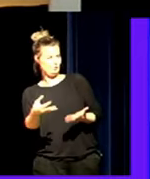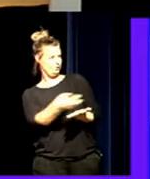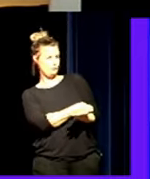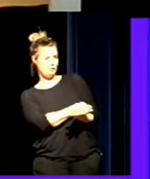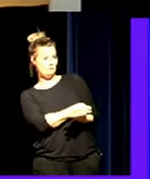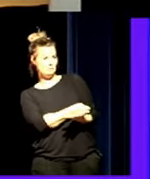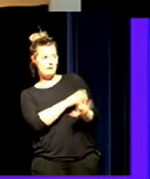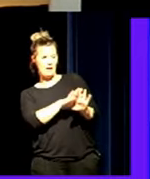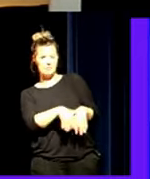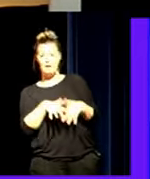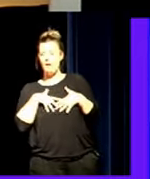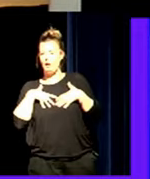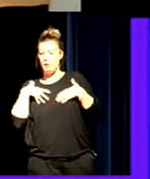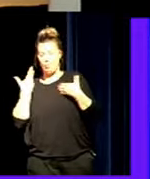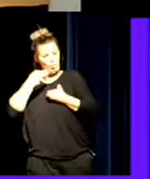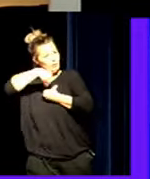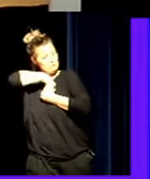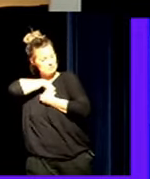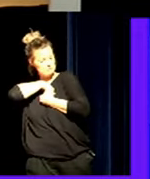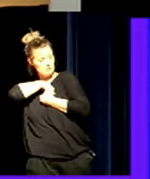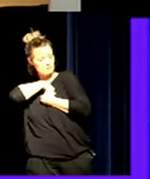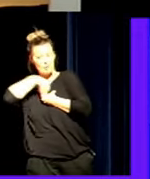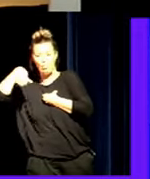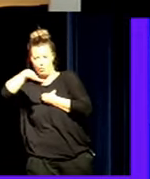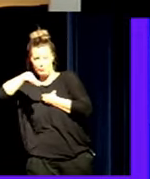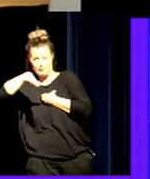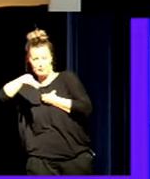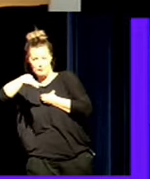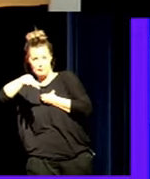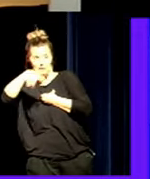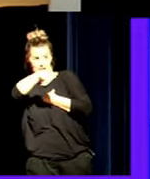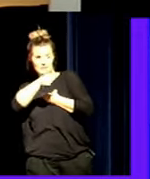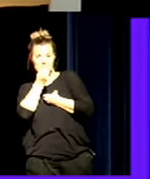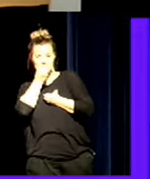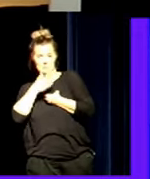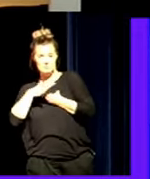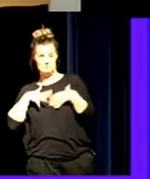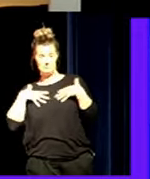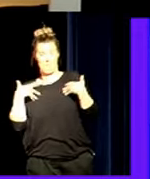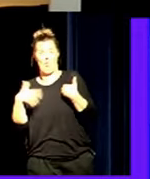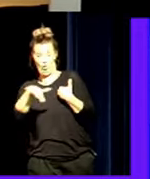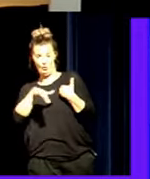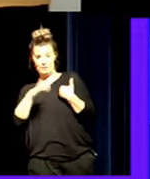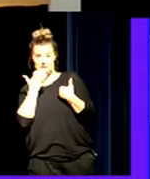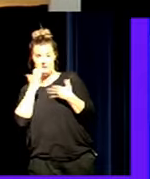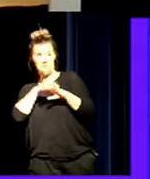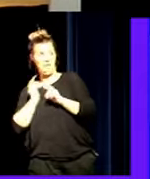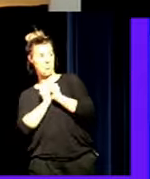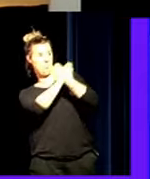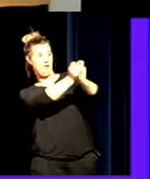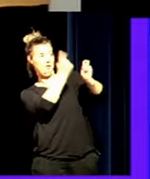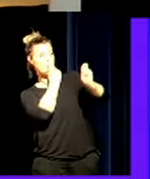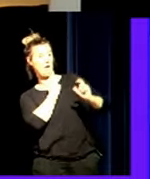non geratzen dira emozio, non dago hori ongizate, ez da, emozional hori. Zeta, irudi ikintzen badugu,